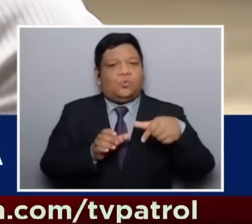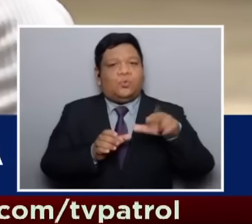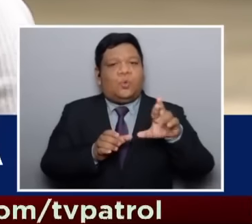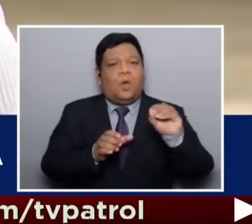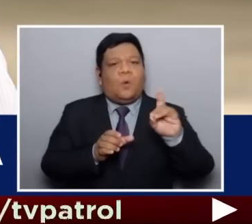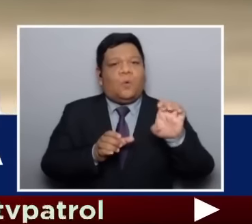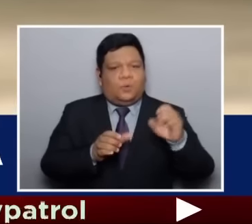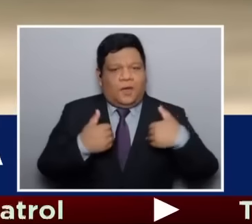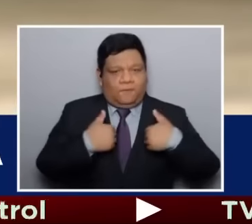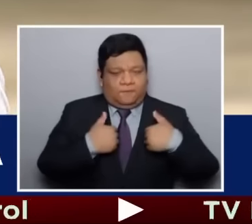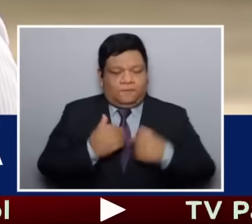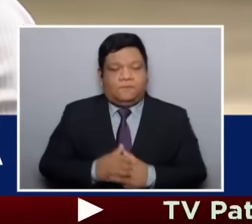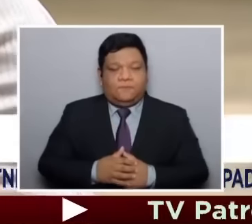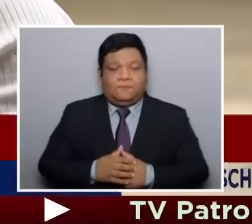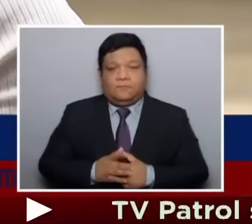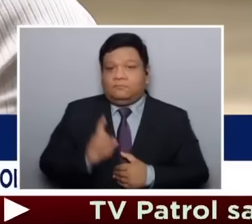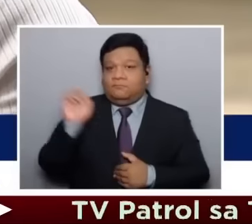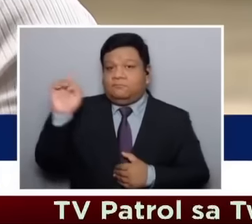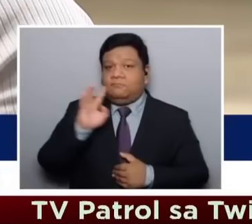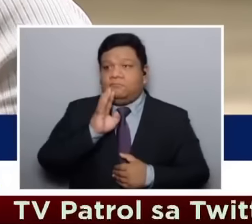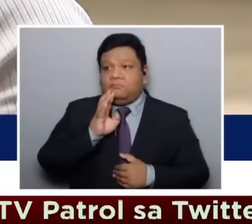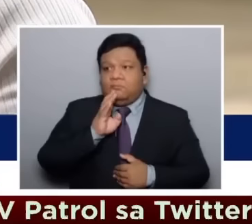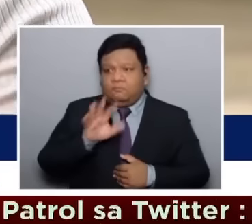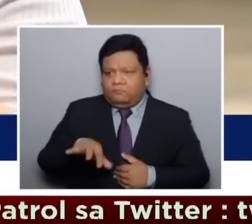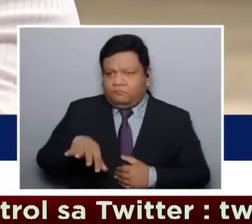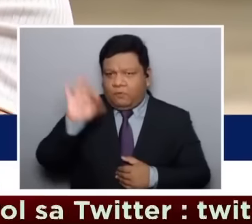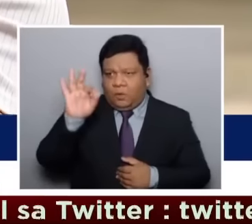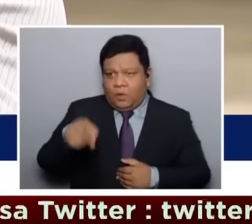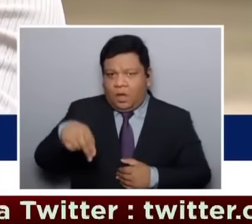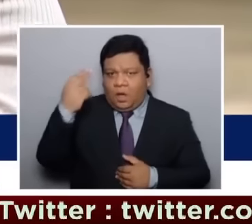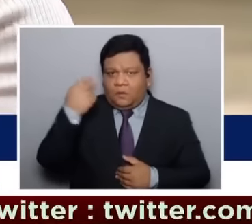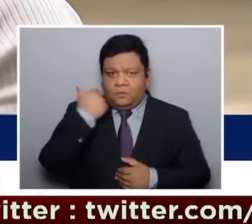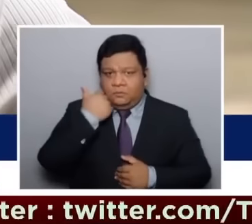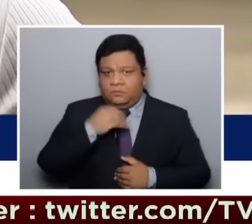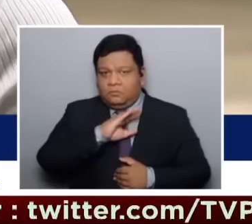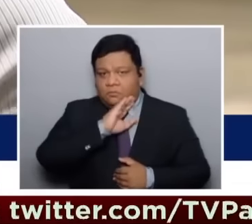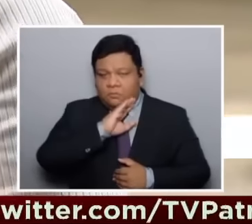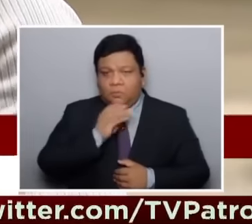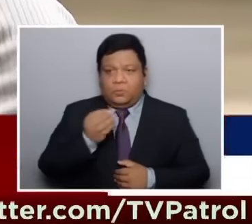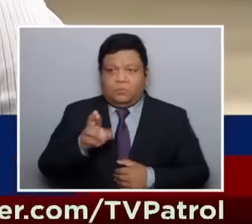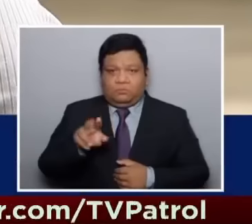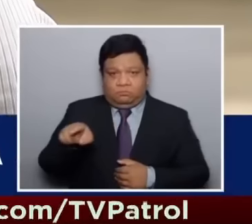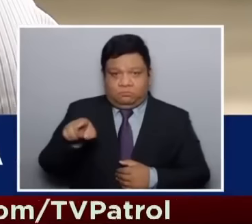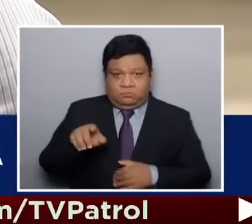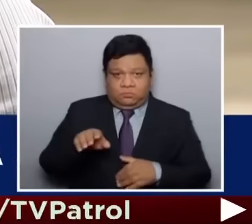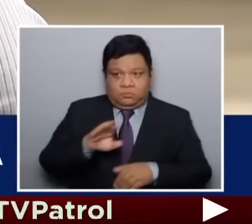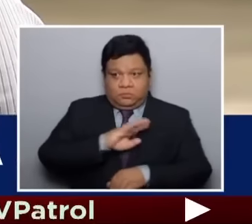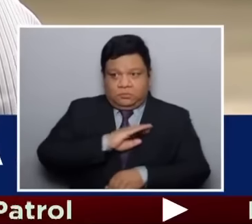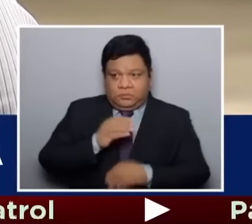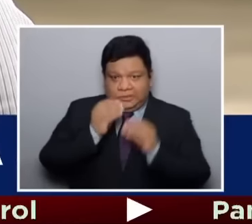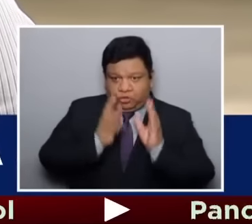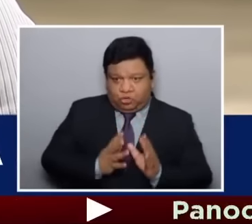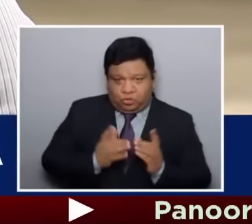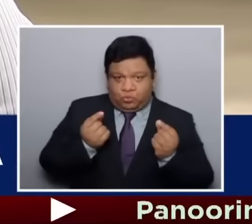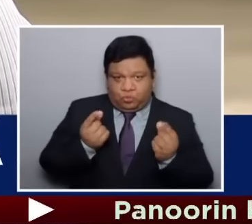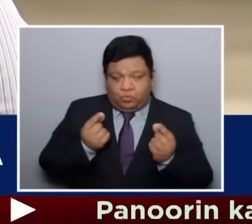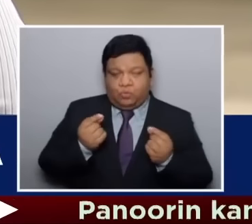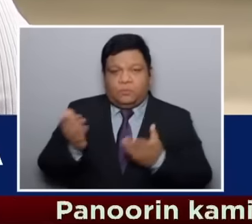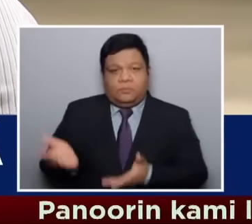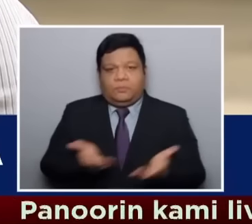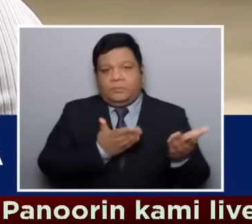po ng mga advisor na medyo mataas na ang temperature or lagnat ng bata, automatic po yan, dadalhin po sila sa